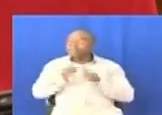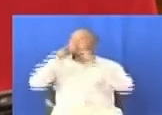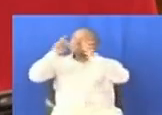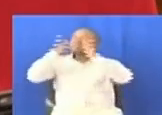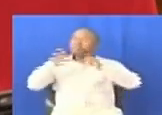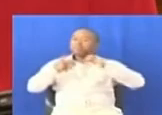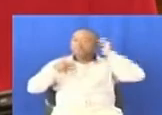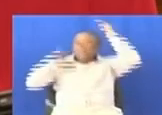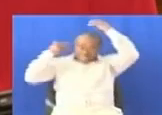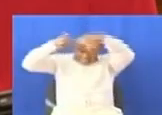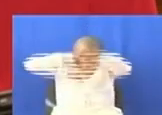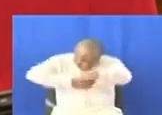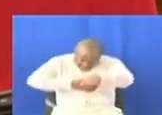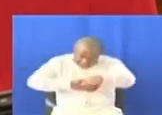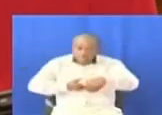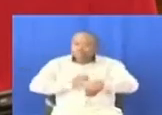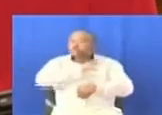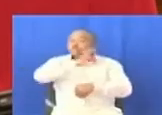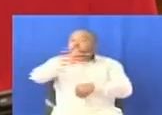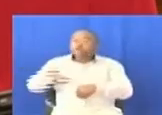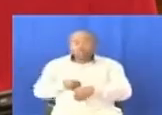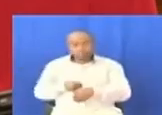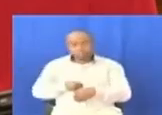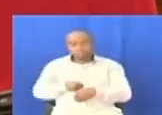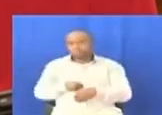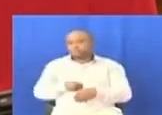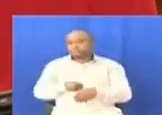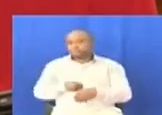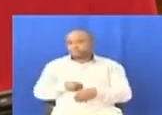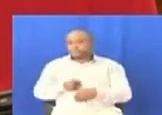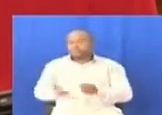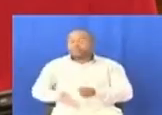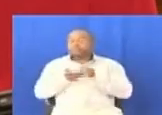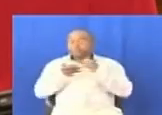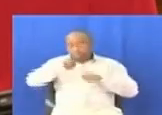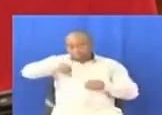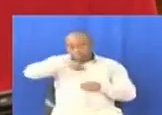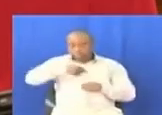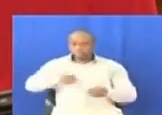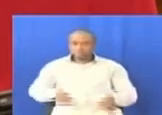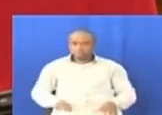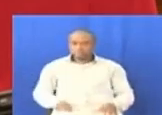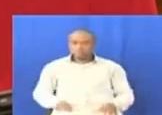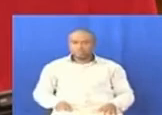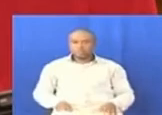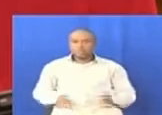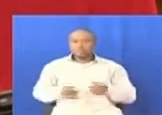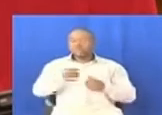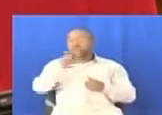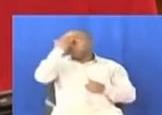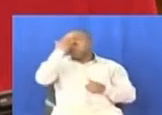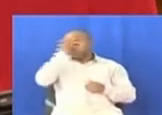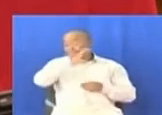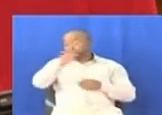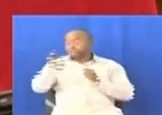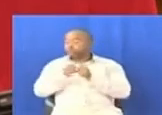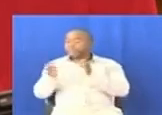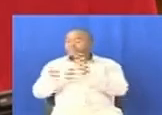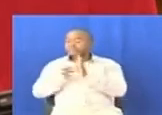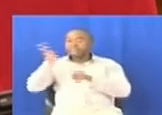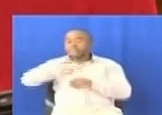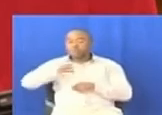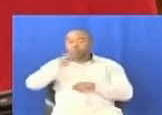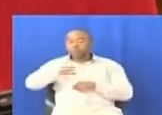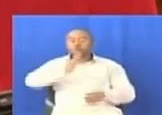hata kashwagara, vyote vimepata. Lakini tunajua corona itakwisha. Wana